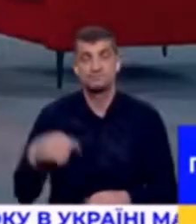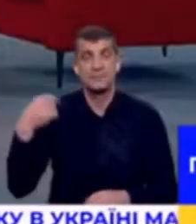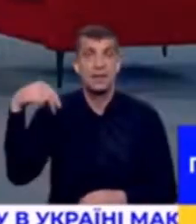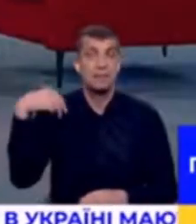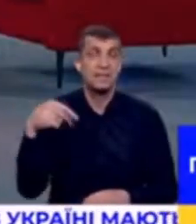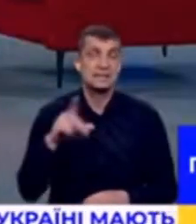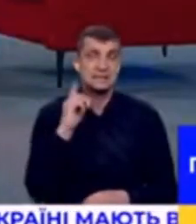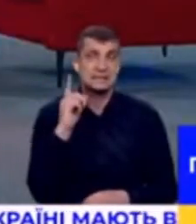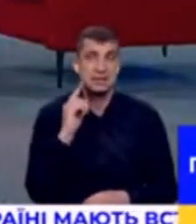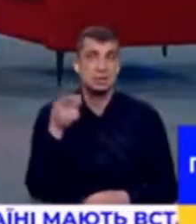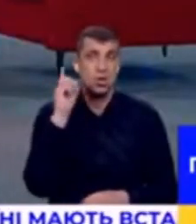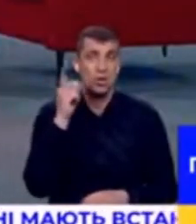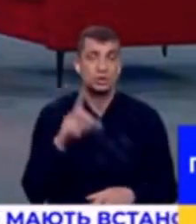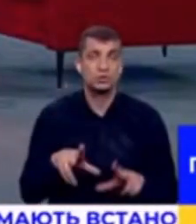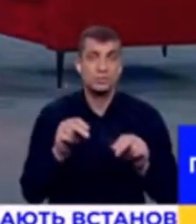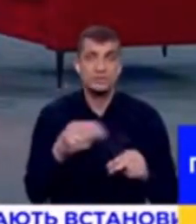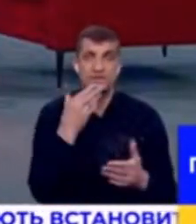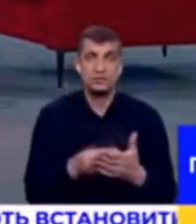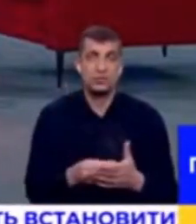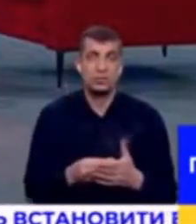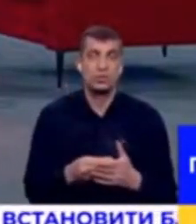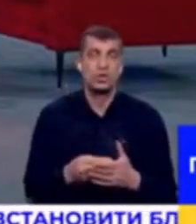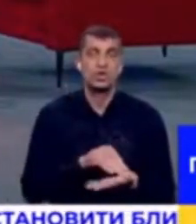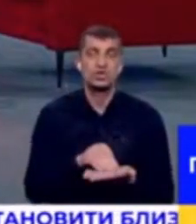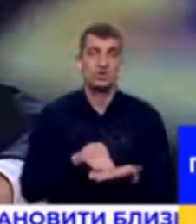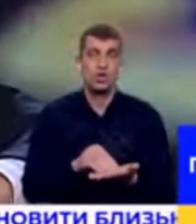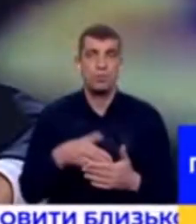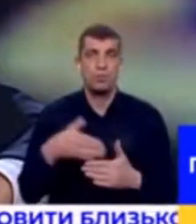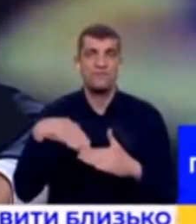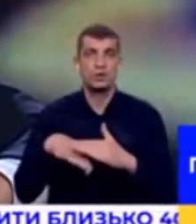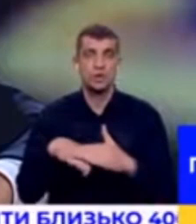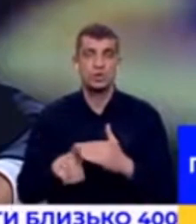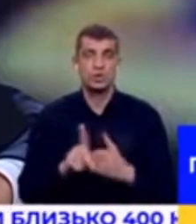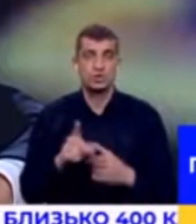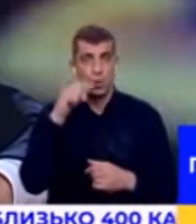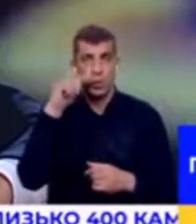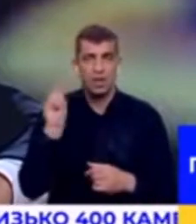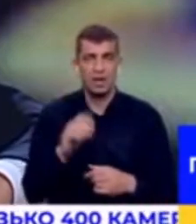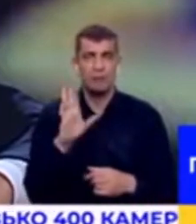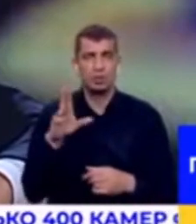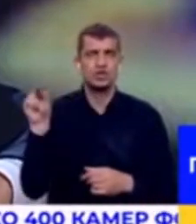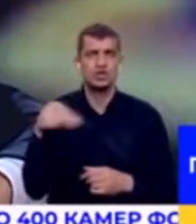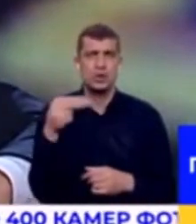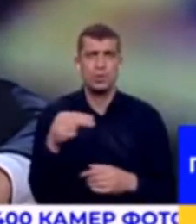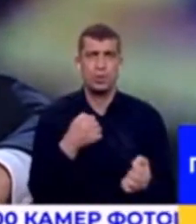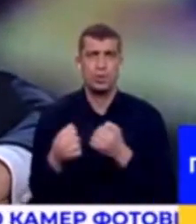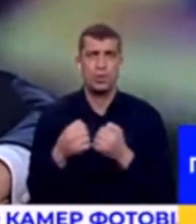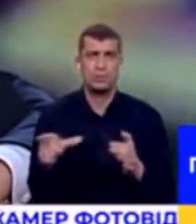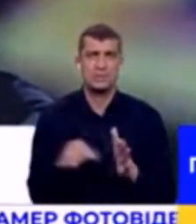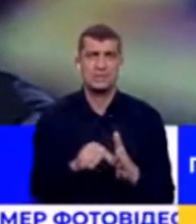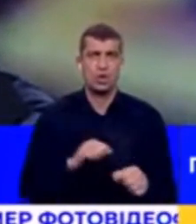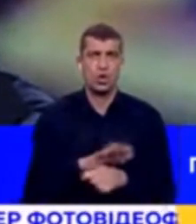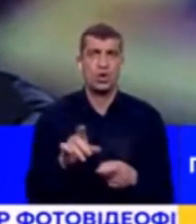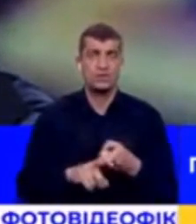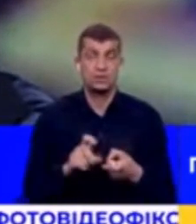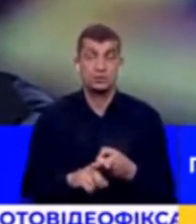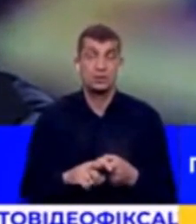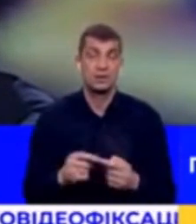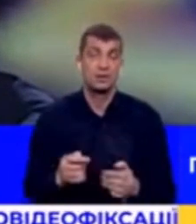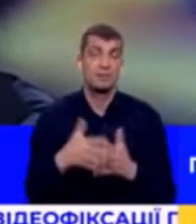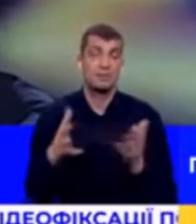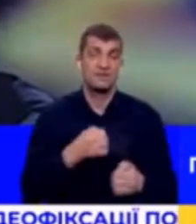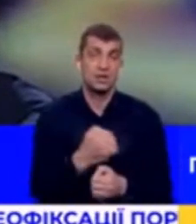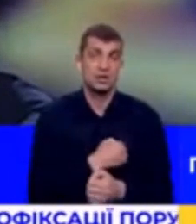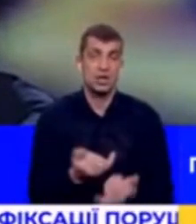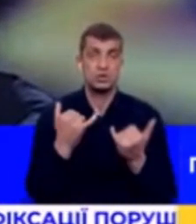Президент Зеленський колись обіцяв у своєму черговому відосику, що Україна буде чемпіоном по боротьбі з коронавірусом. На превеликий